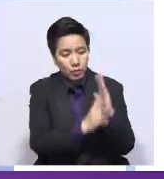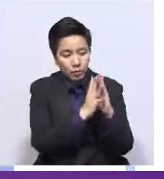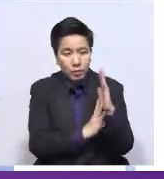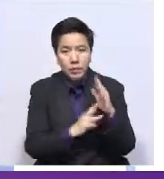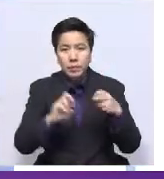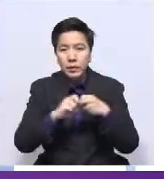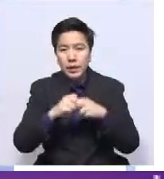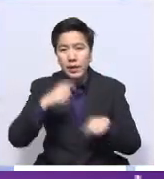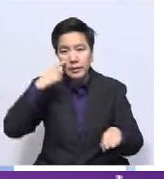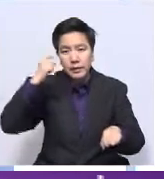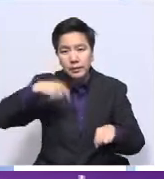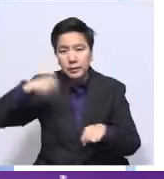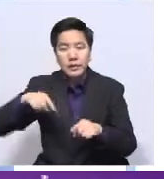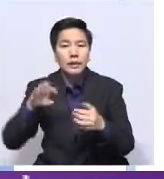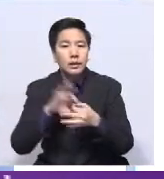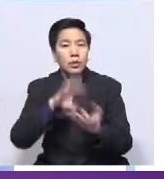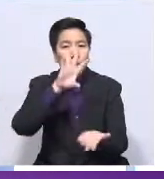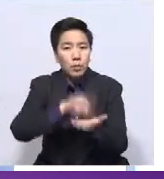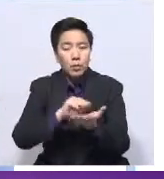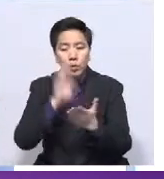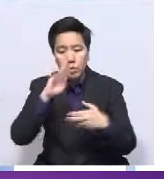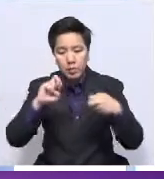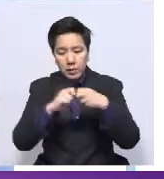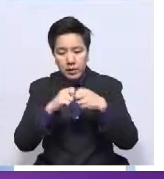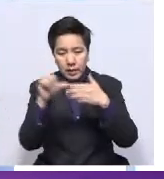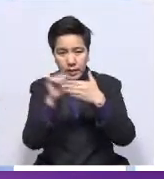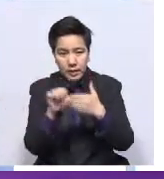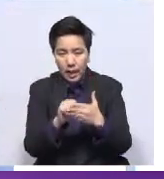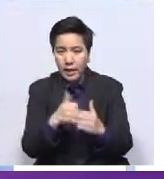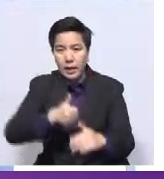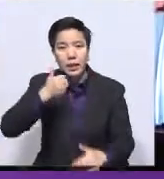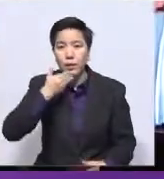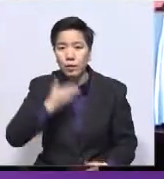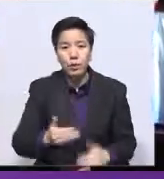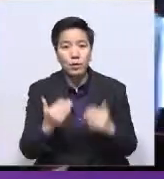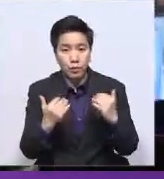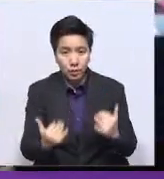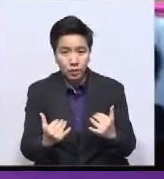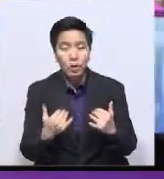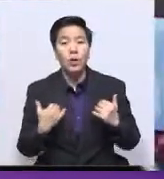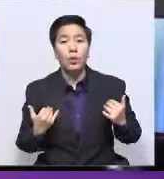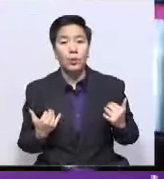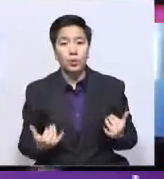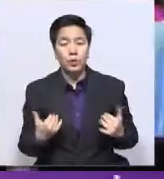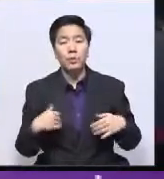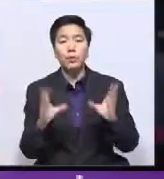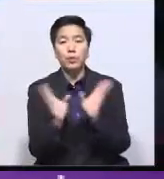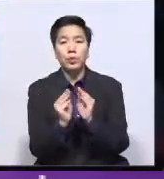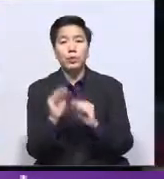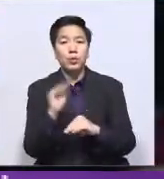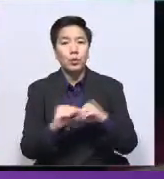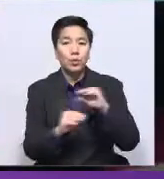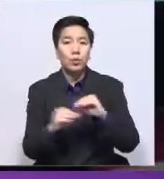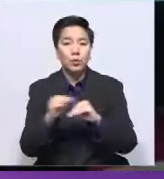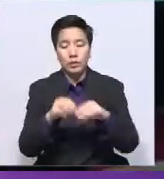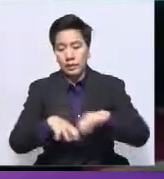ความซ้ำซ้อนของข้อมูลหวังแก้ไขปัญหาน้ำอย่างยั่งยืนครับวันนี้นะครับก็มีการประชุมโครงการระบบ